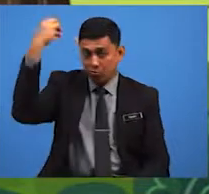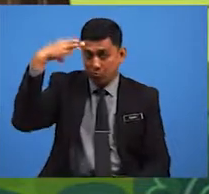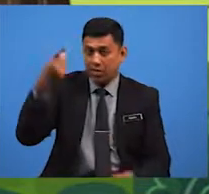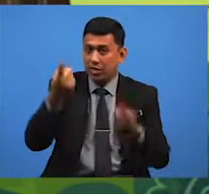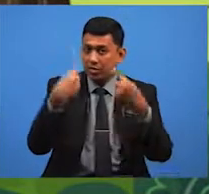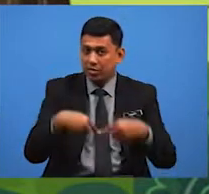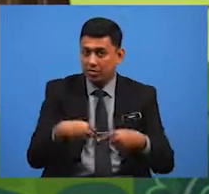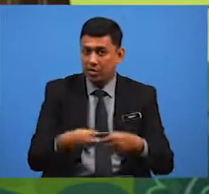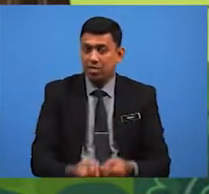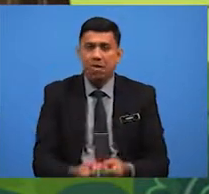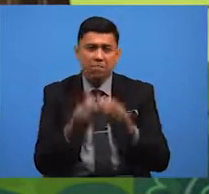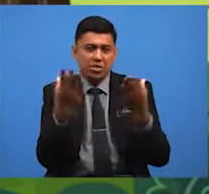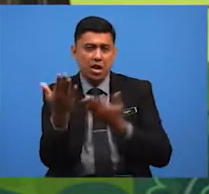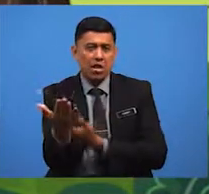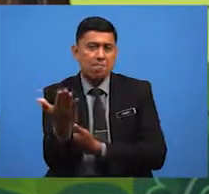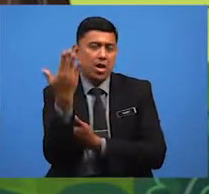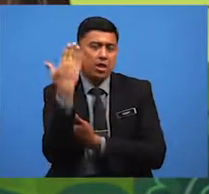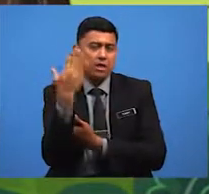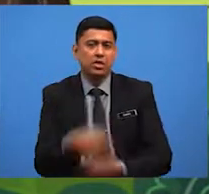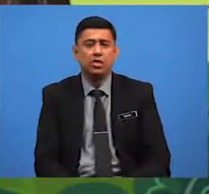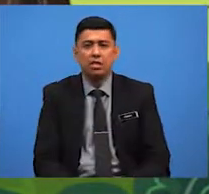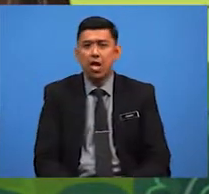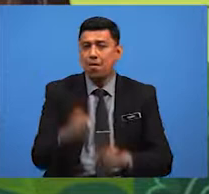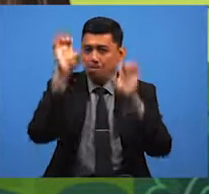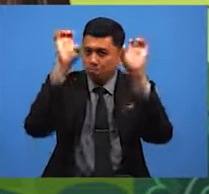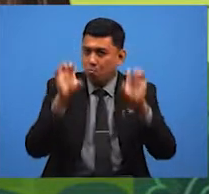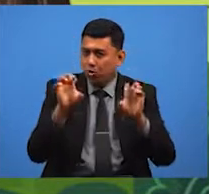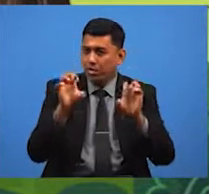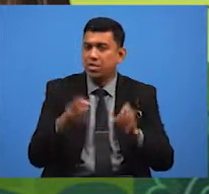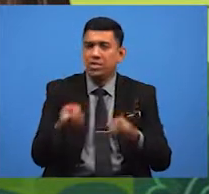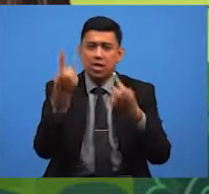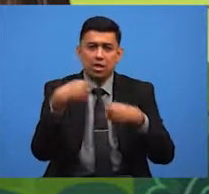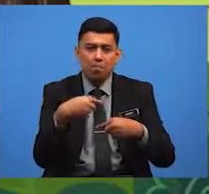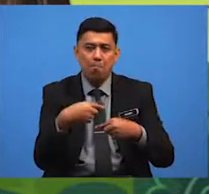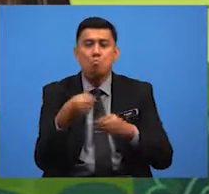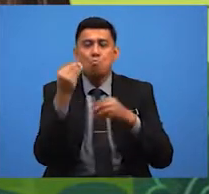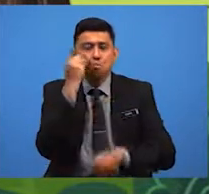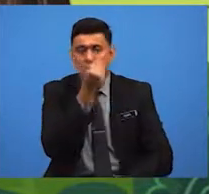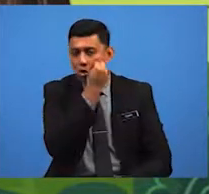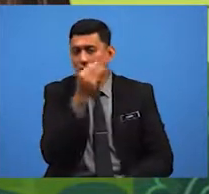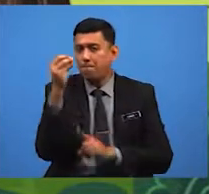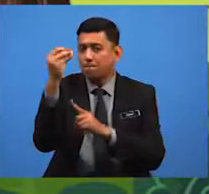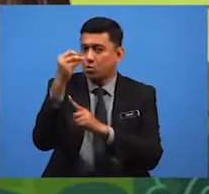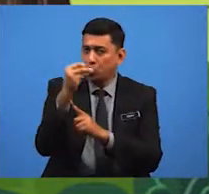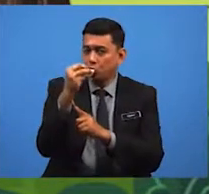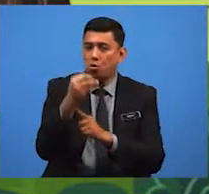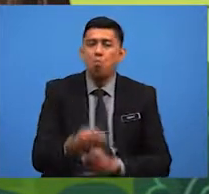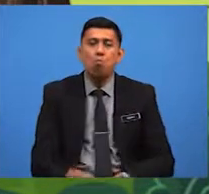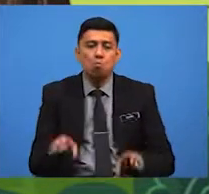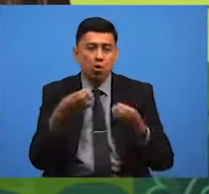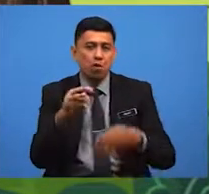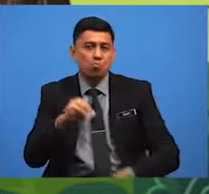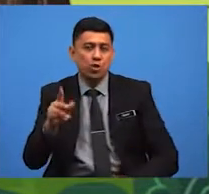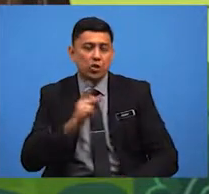datang, pecahlah pagi. Embun datang, bunga menguntum. Buat muridku